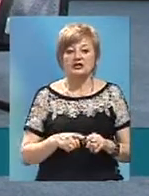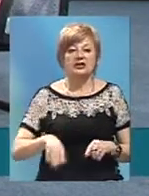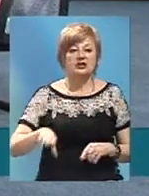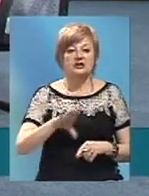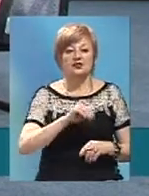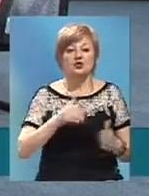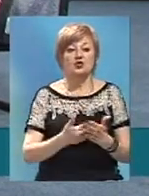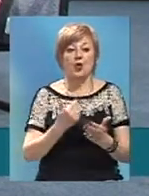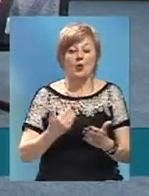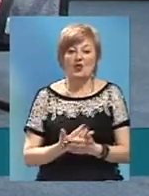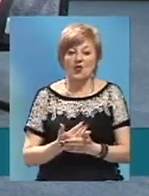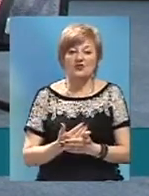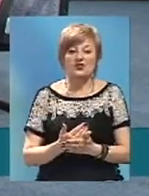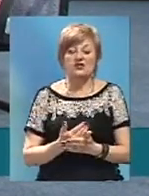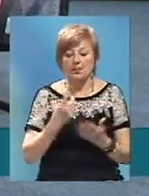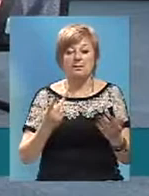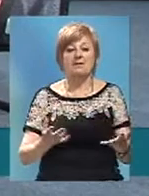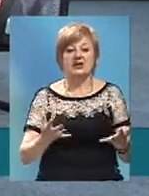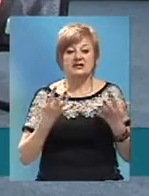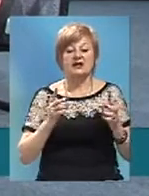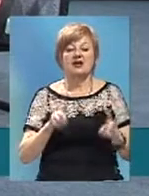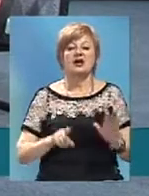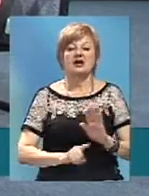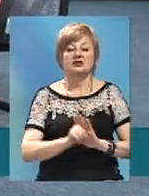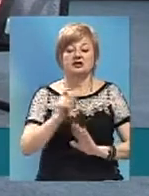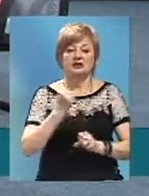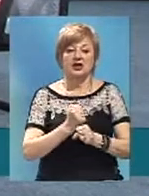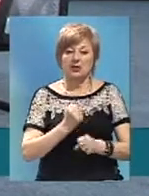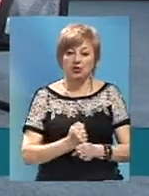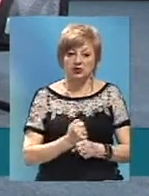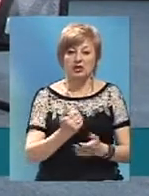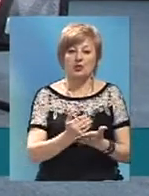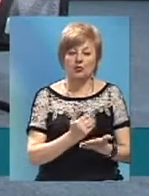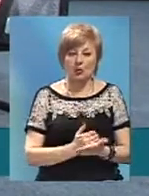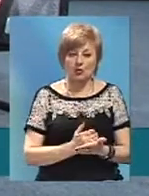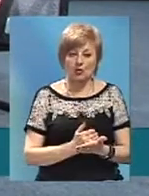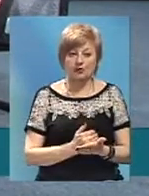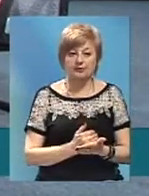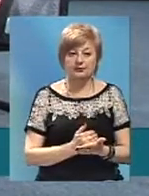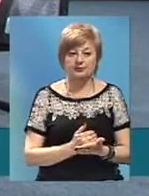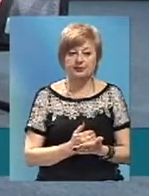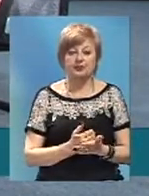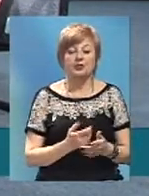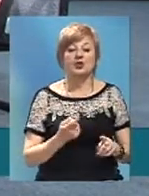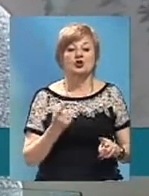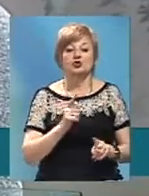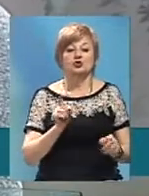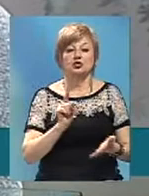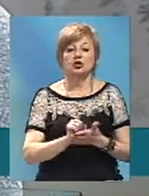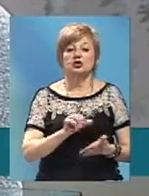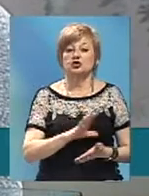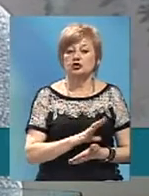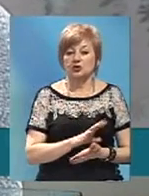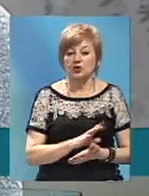оновити еліти, уявити, як почнуть діяти програми. Чому ми знову про це говоримо? Хоча це вже мало б відбутися ну,